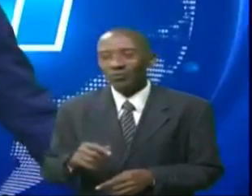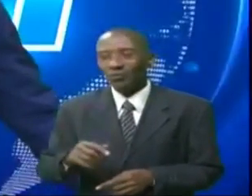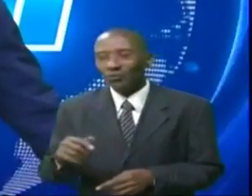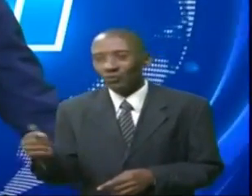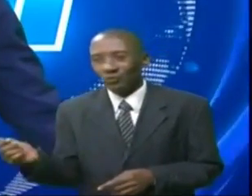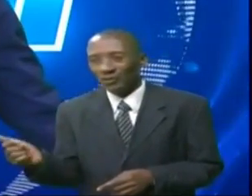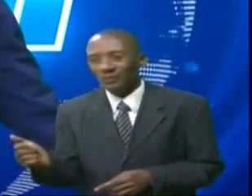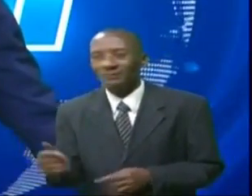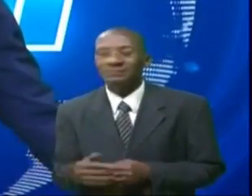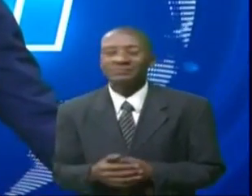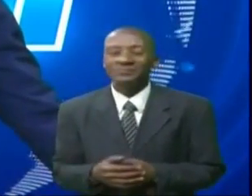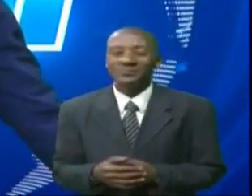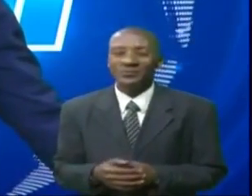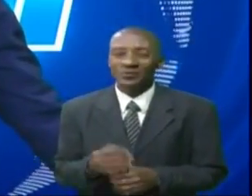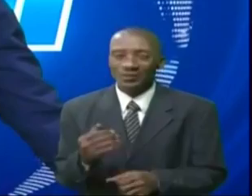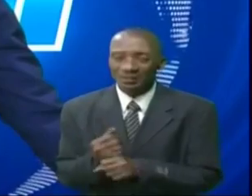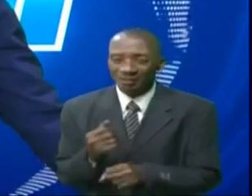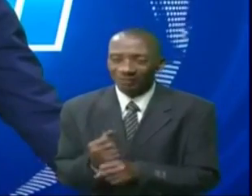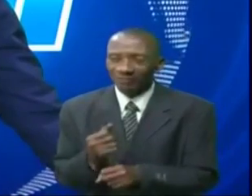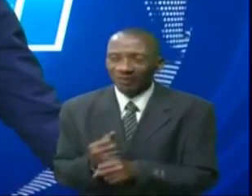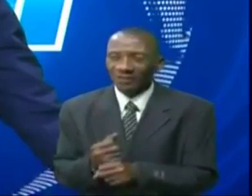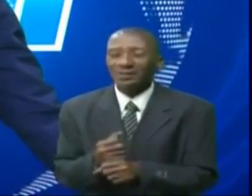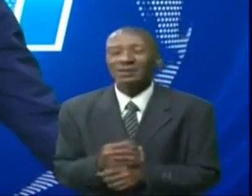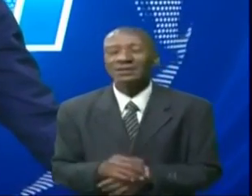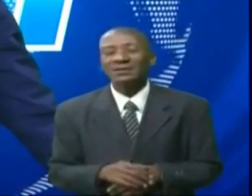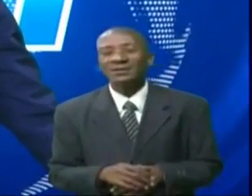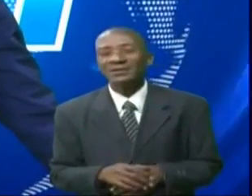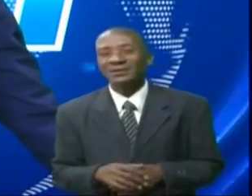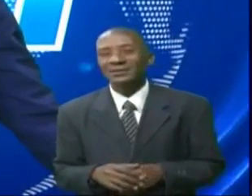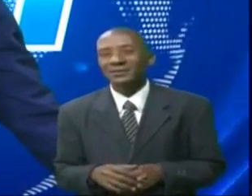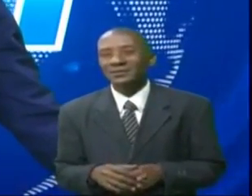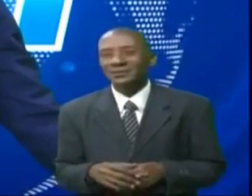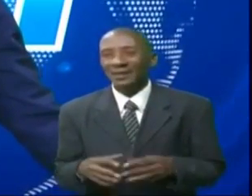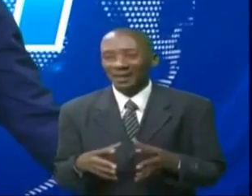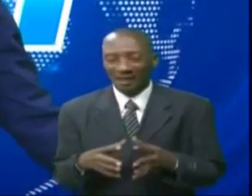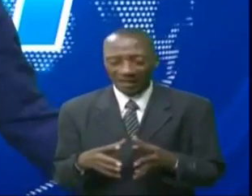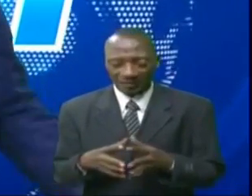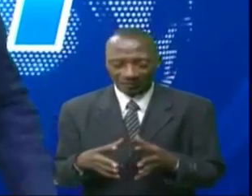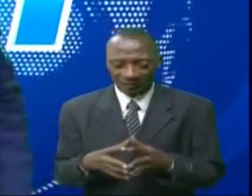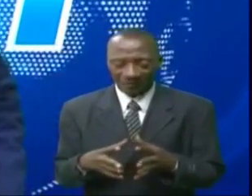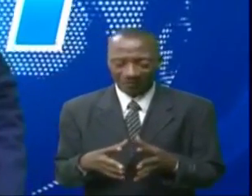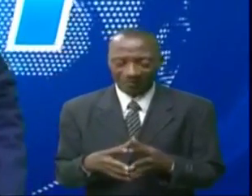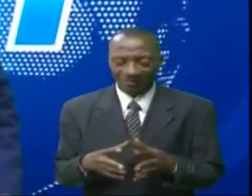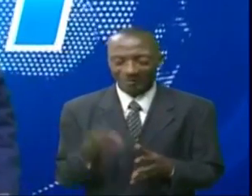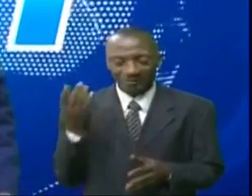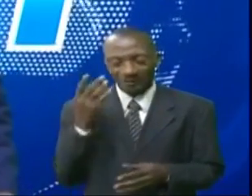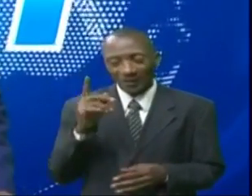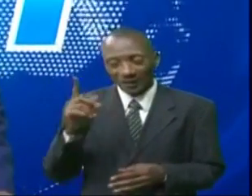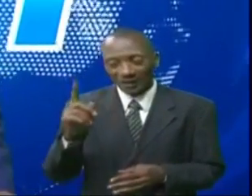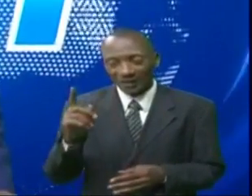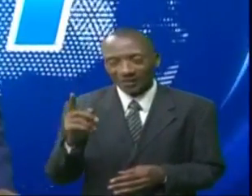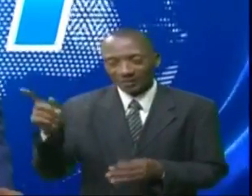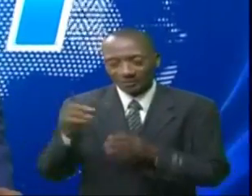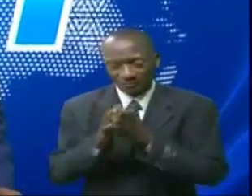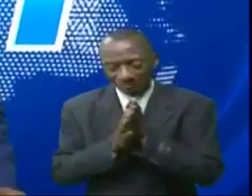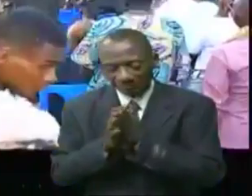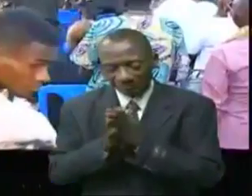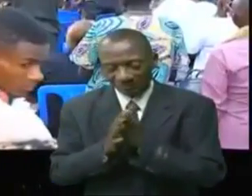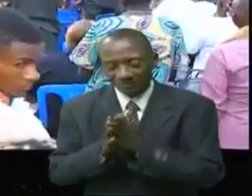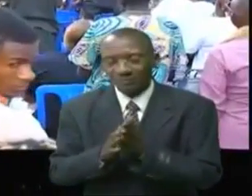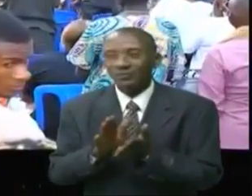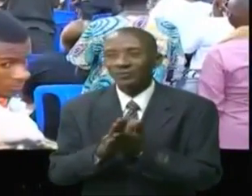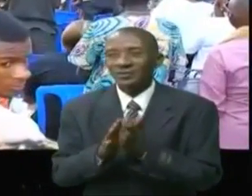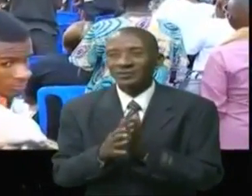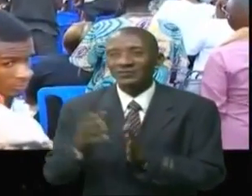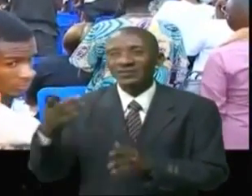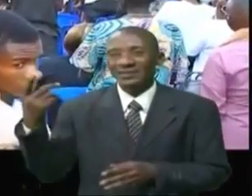porter la voix de la municipalité de Mungafula à la députation provinciale. Cédric Yenina pour d'autres détails. La